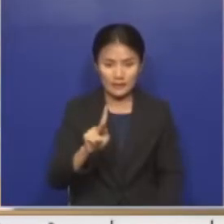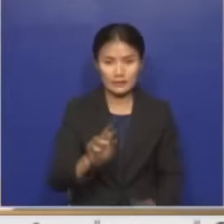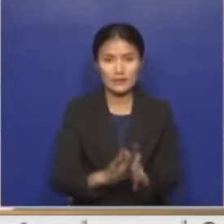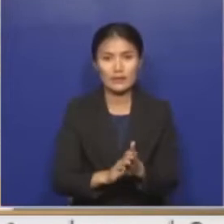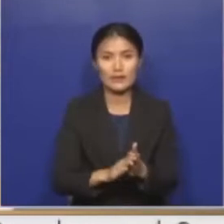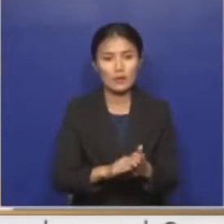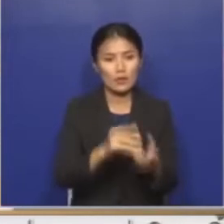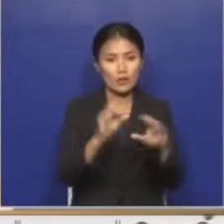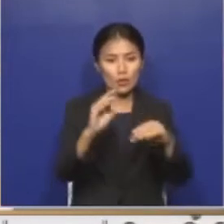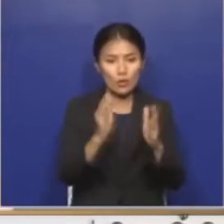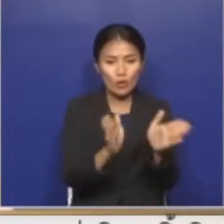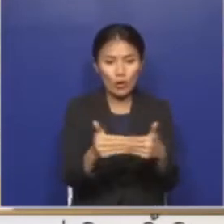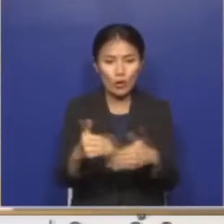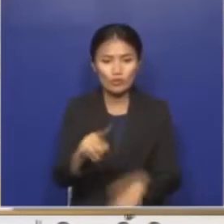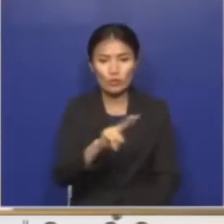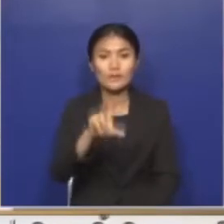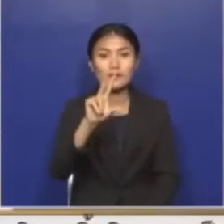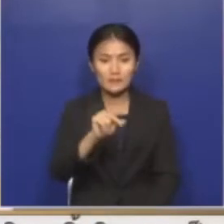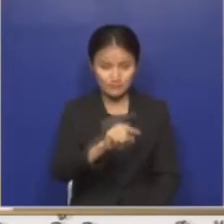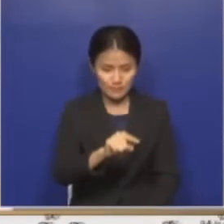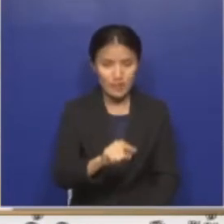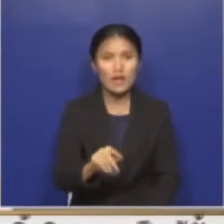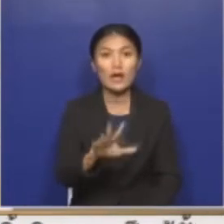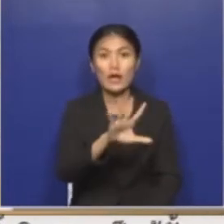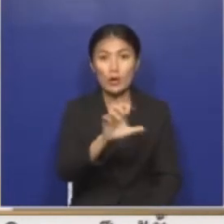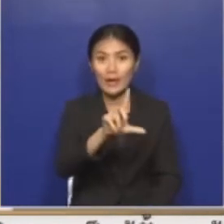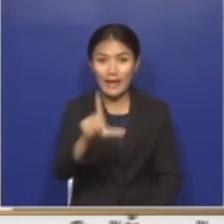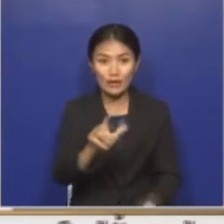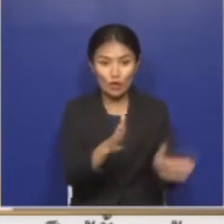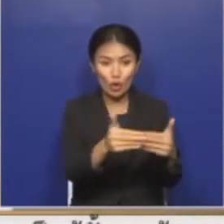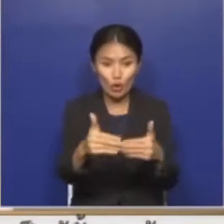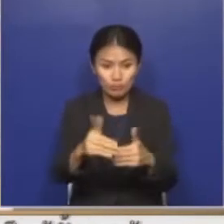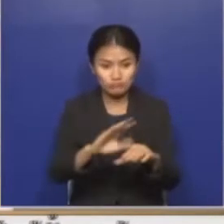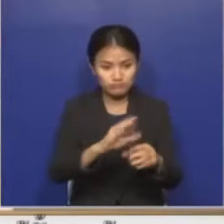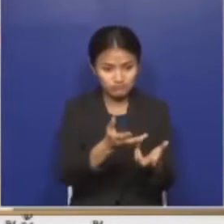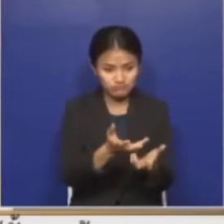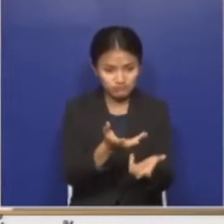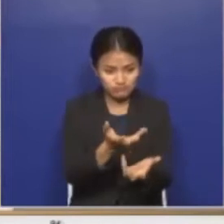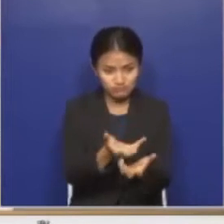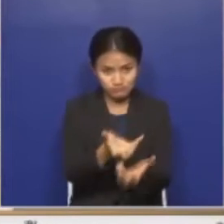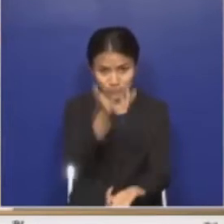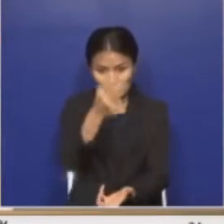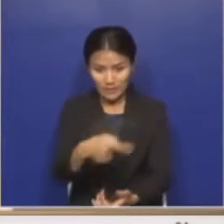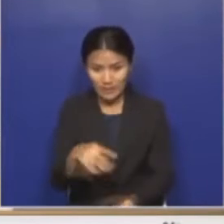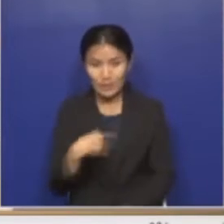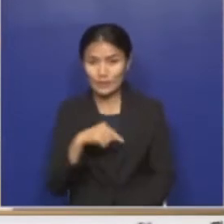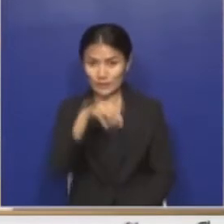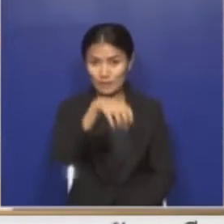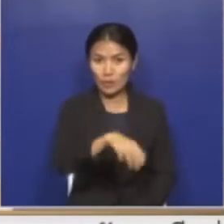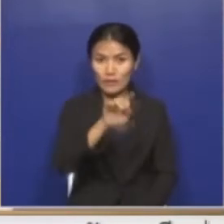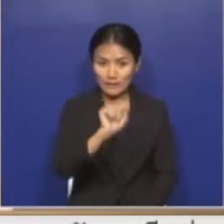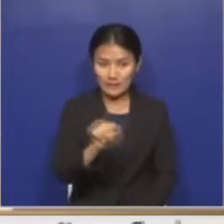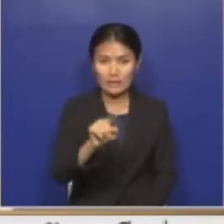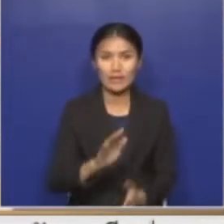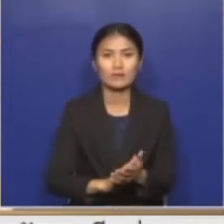บาทเขียนโดยบริษัทดังกล่าวเนี่ยเป็นสำนักงานกฎหมายอยู่ที่